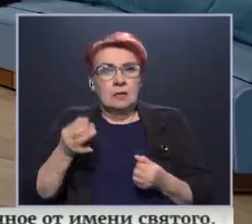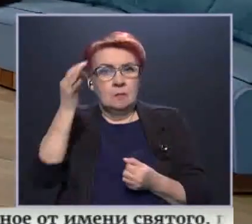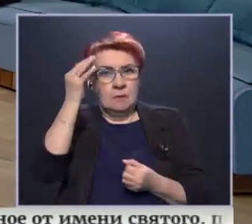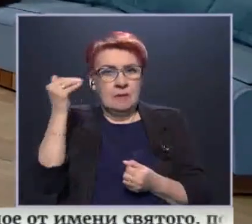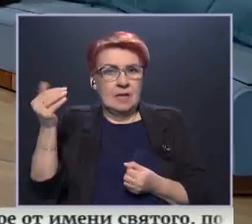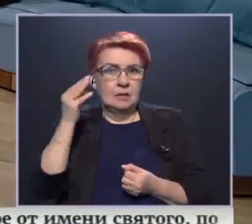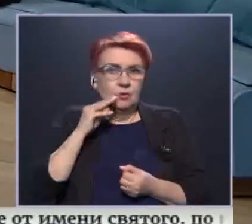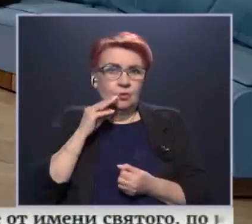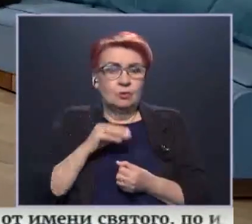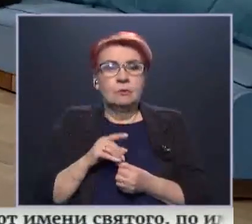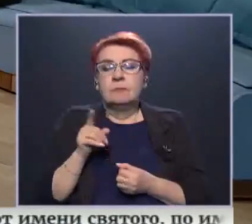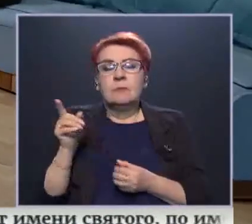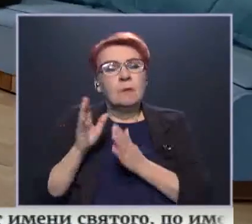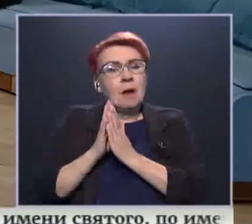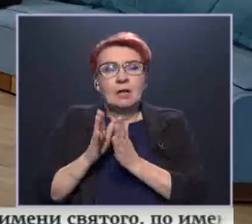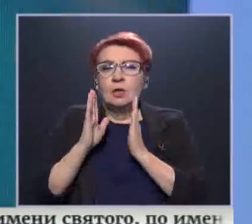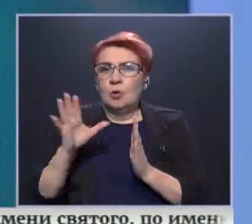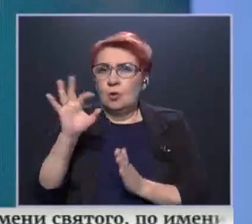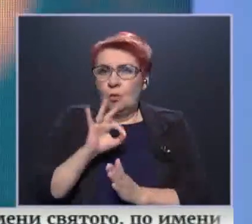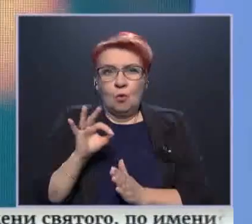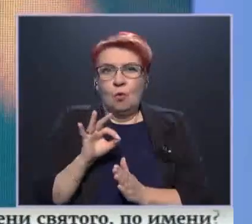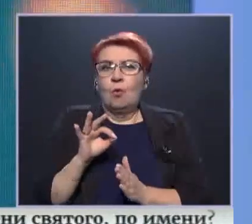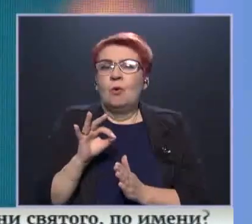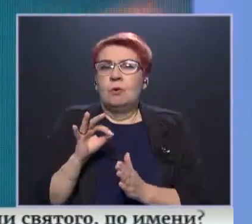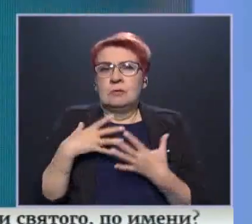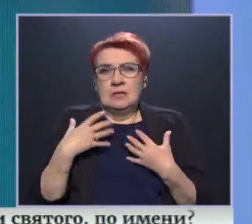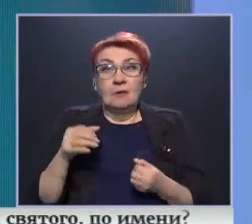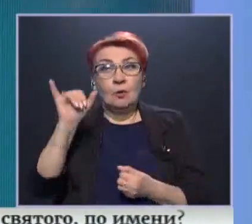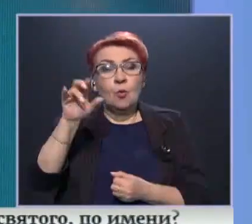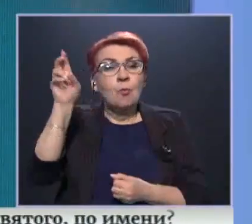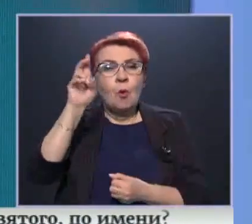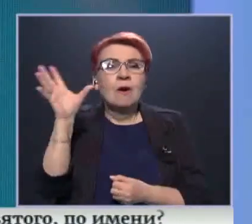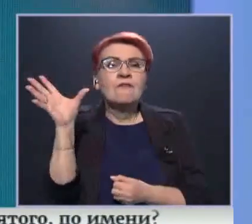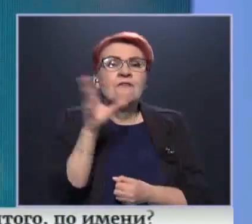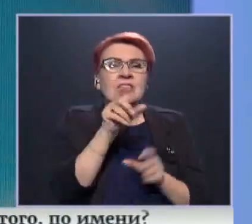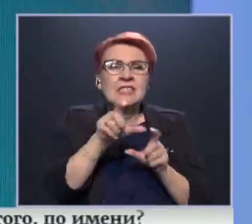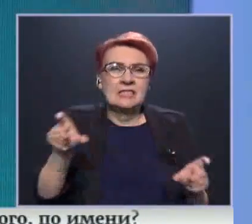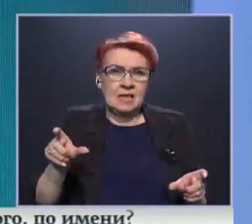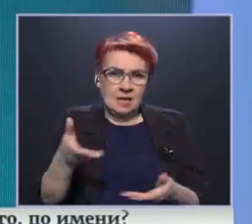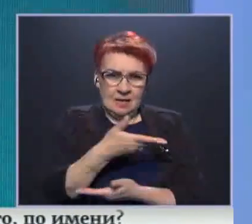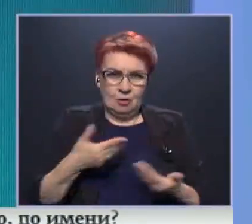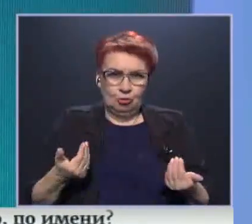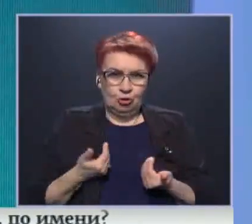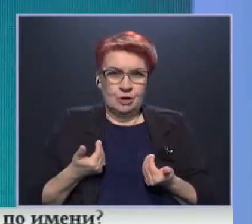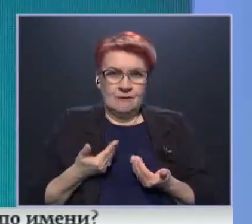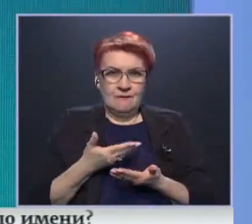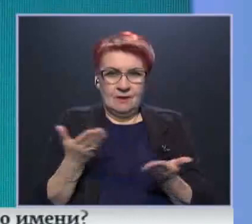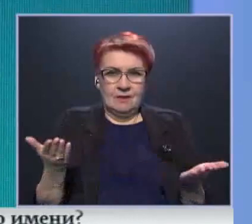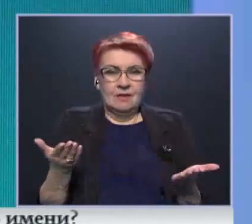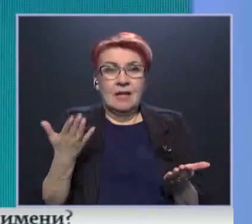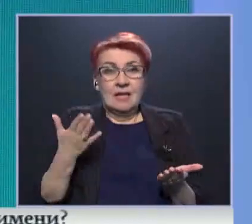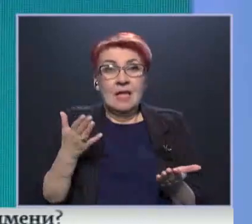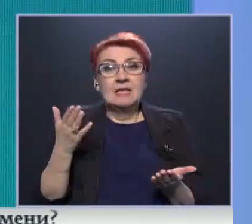ее? Молитесь о здравии. У Бога мертвых нет, у Бога все живы. Или если даже вы стали